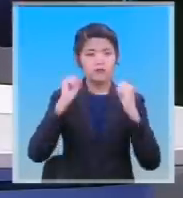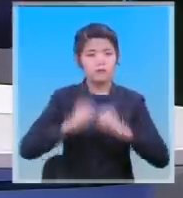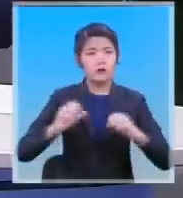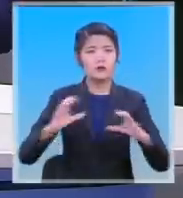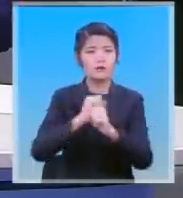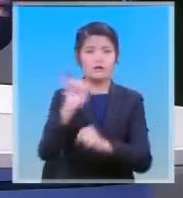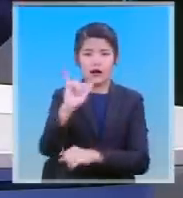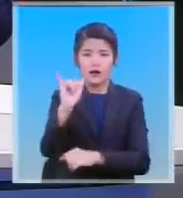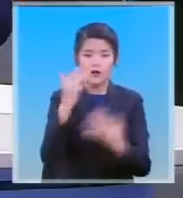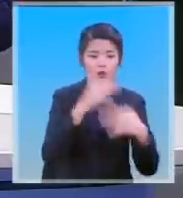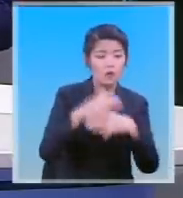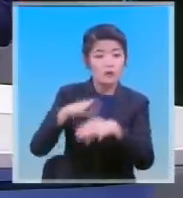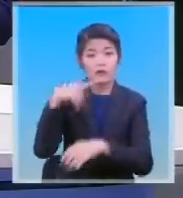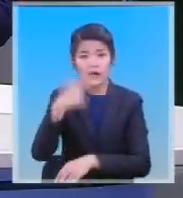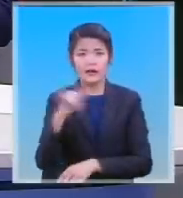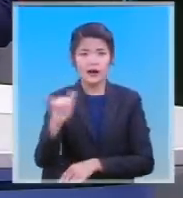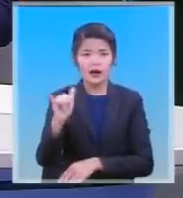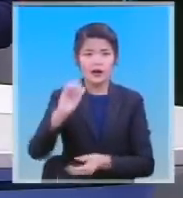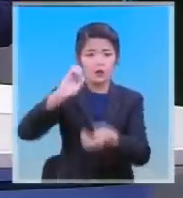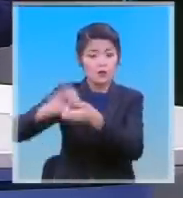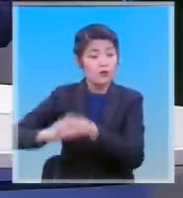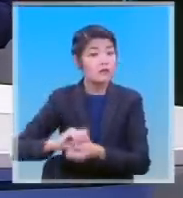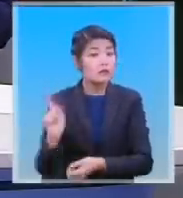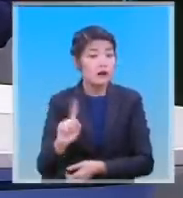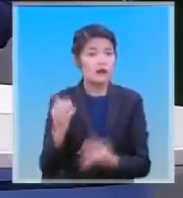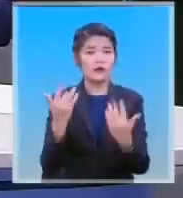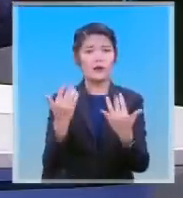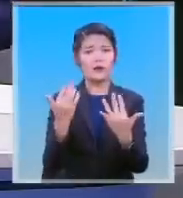รรคไหนเนี่ยจะไปรวมกับพรรคไหนจัดขั้วยังไงแบบไหนน ะ รอกันสักนิดหนึ่งละกันนะคะทีนี้